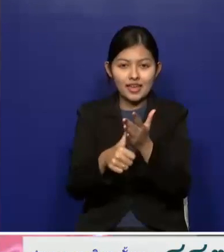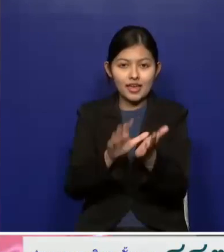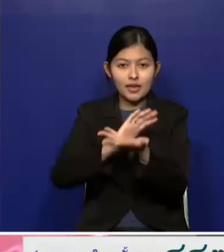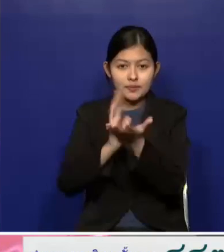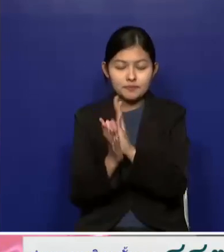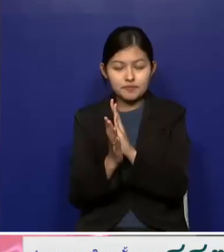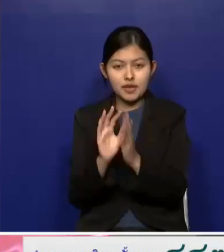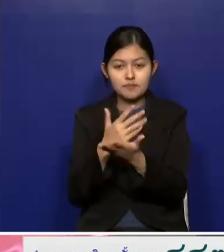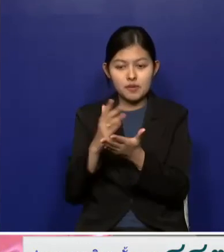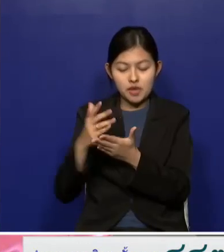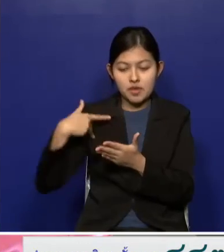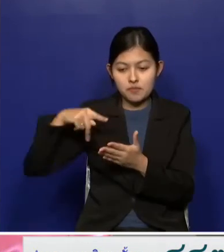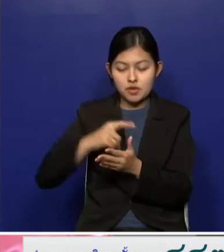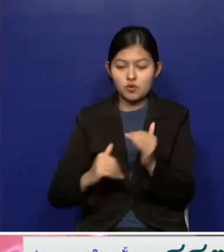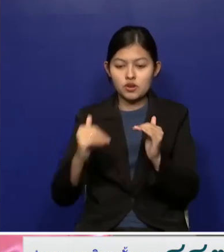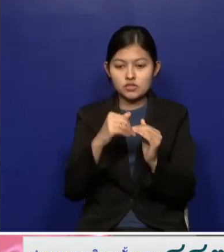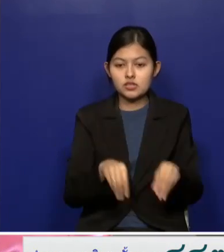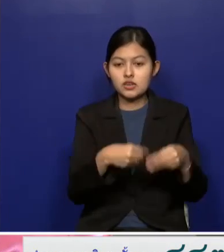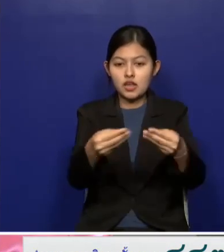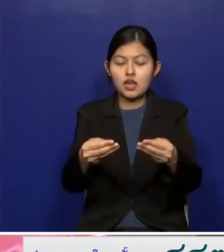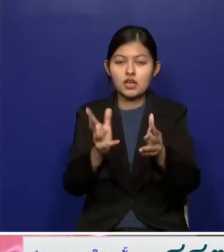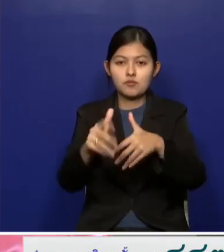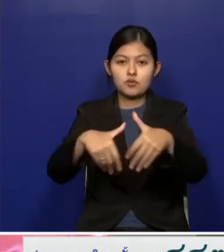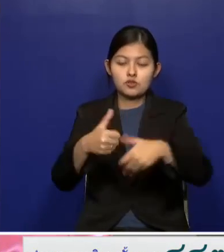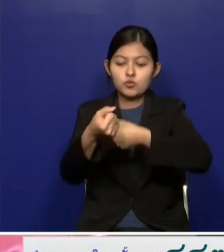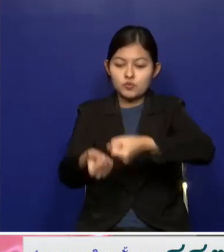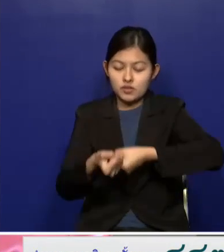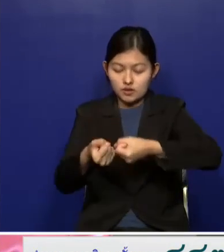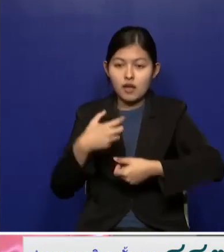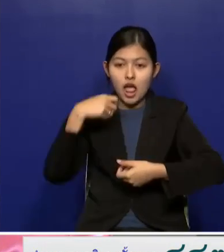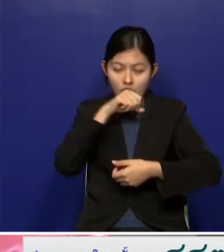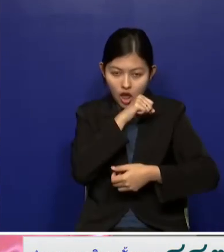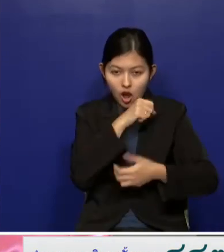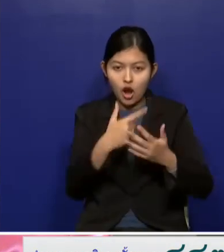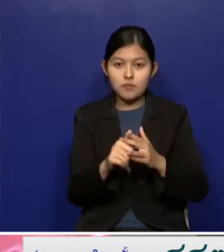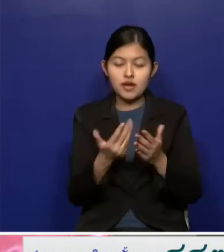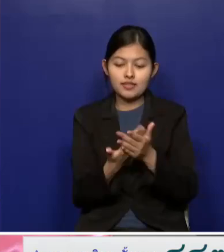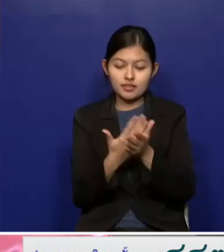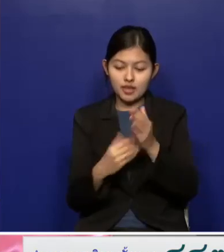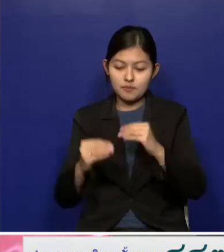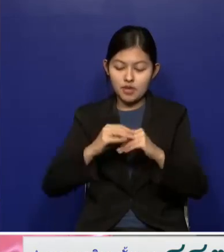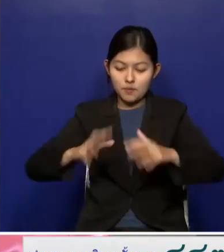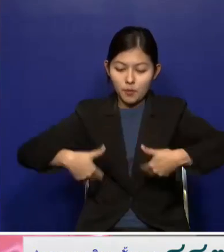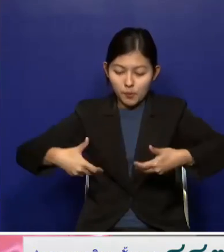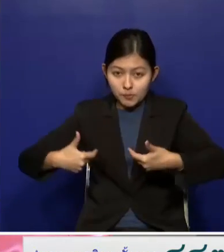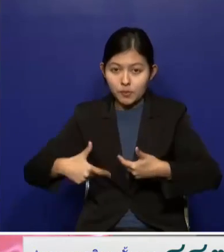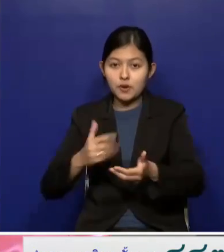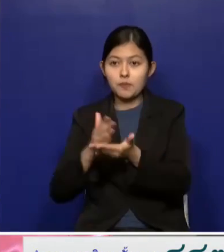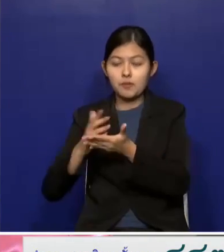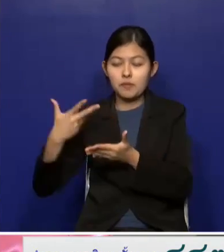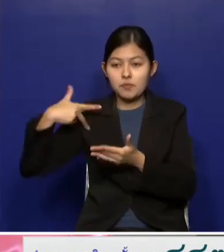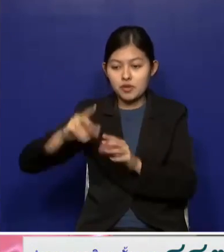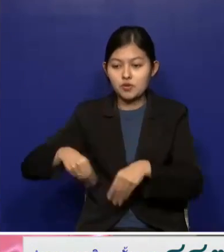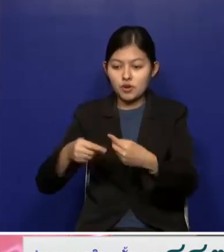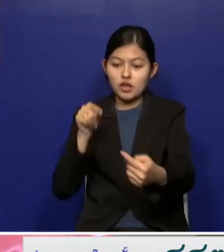หอย่าชนชาวไล่อ้อยเพิ่มเติมเพื่อให้มีรายได้เพิ่มขึ้นและได้รับการแบ่งปันภุนประยชน